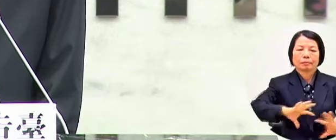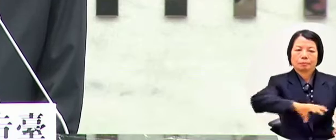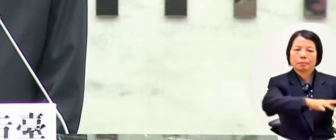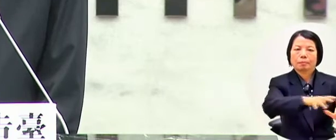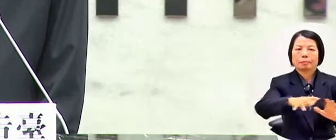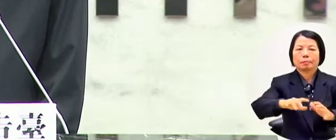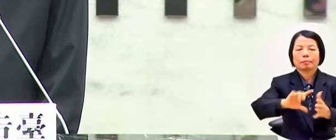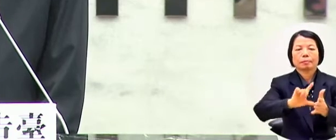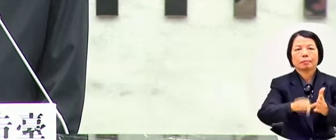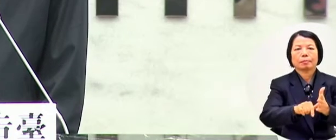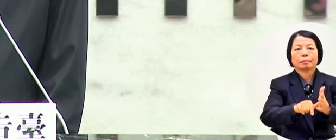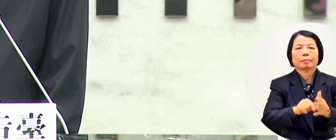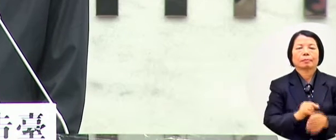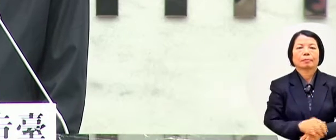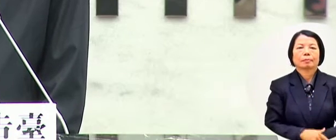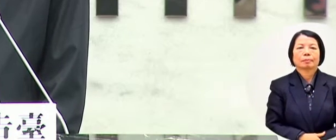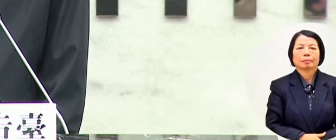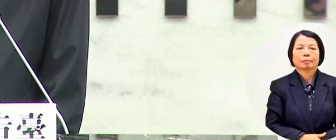做施政报告，我们高雄最高的价值是爱与包容，我想这是毋庸置疑的。没有一个城市，没有一个国家会停下脚步等高雄。如果高雄自己不往前走，我们就会被其他城市远抛于后。在这个全球化的时代。